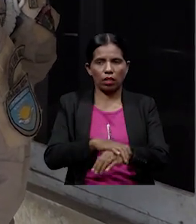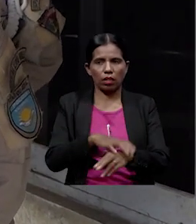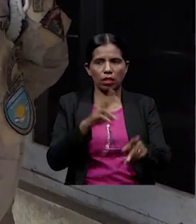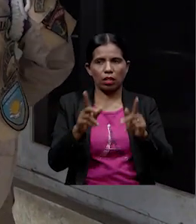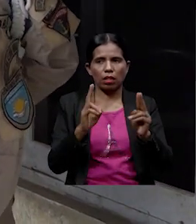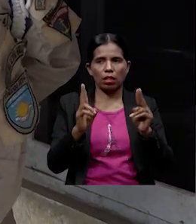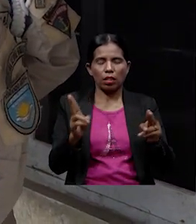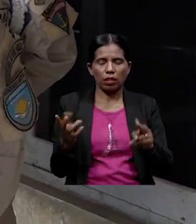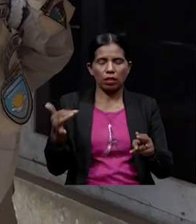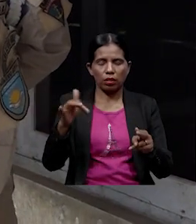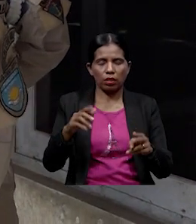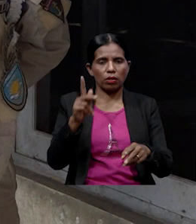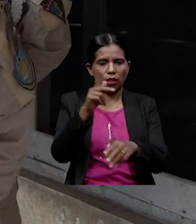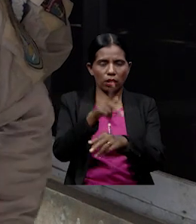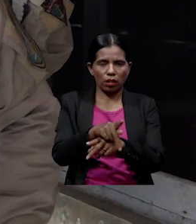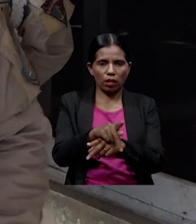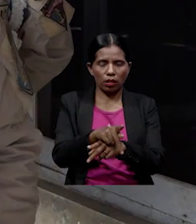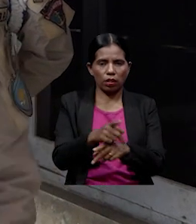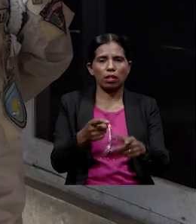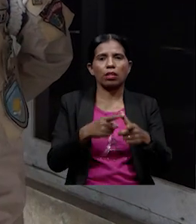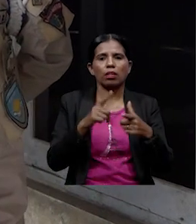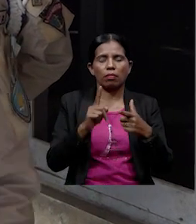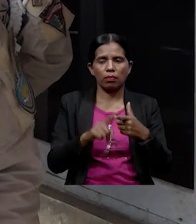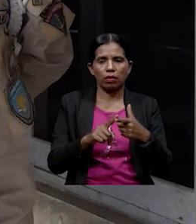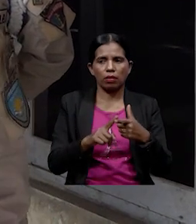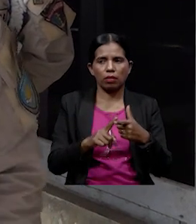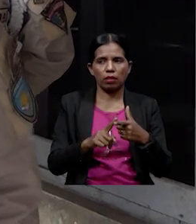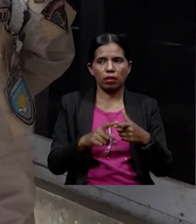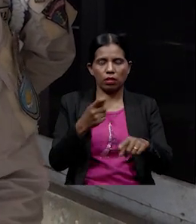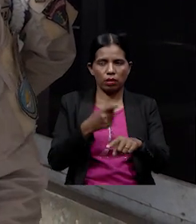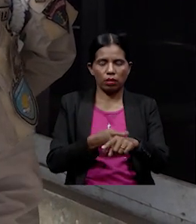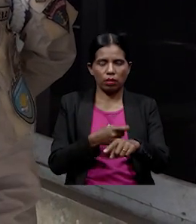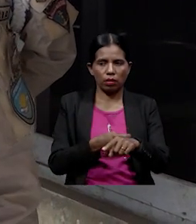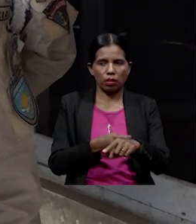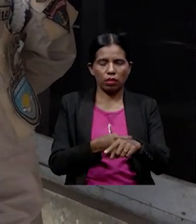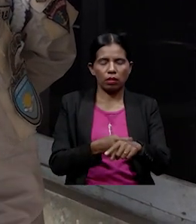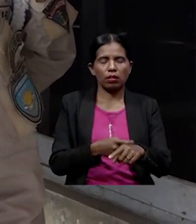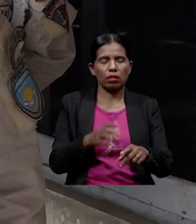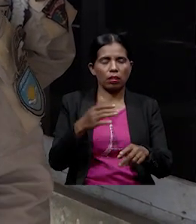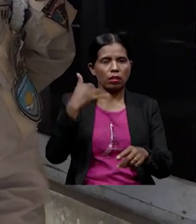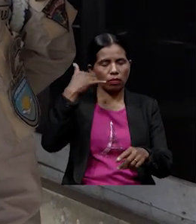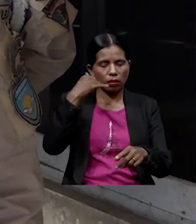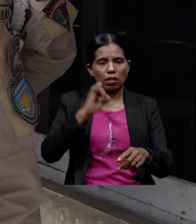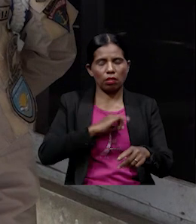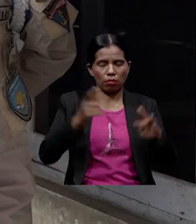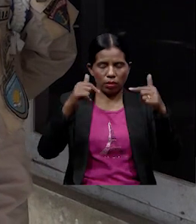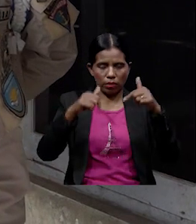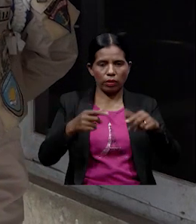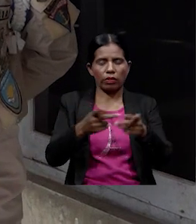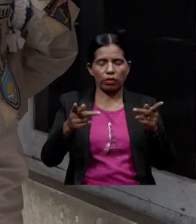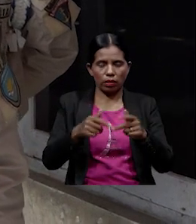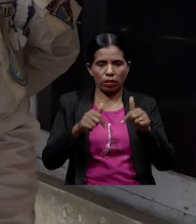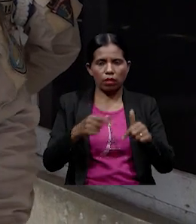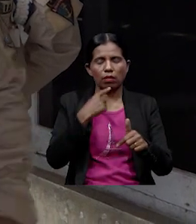ia or kalan ke das e depois ia situasaun kalan ke das sira kontakta mai to ene. Hau renta kas ba memos